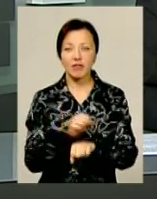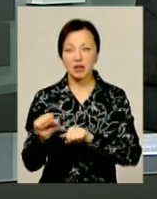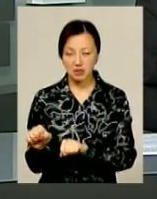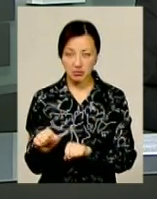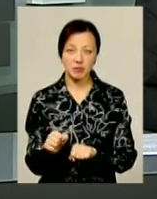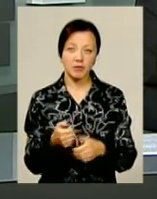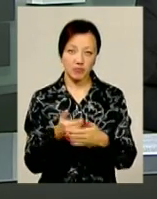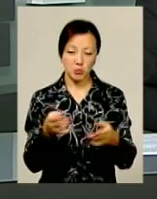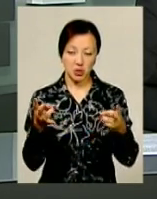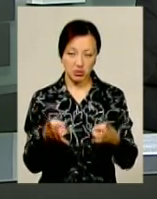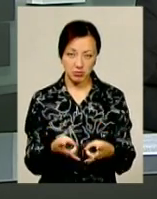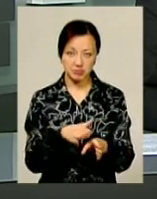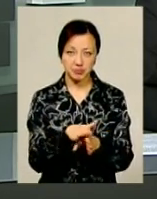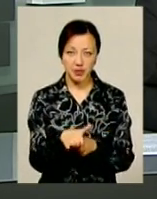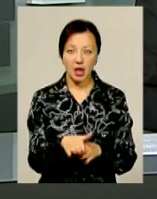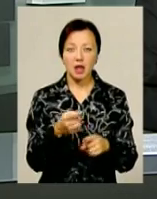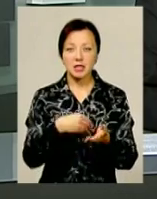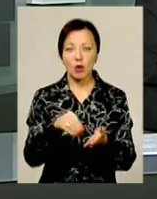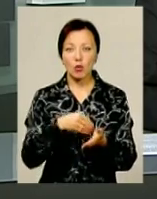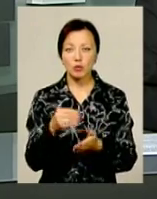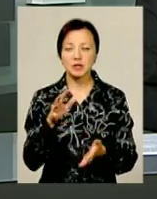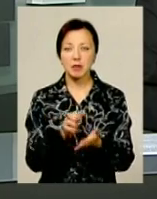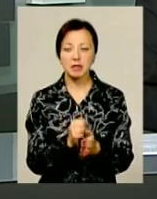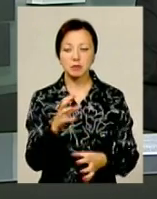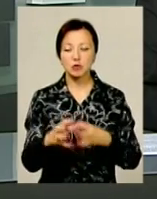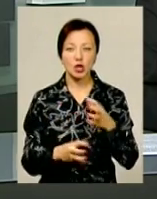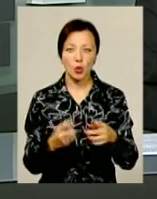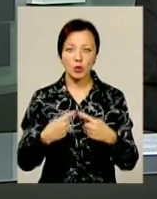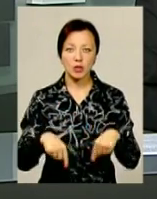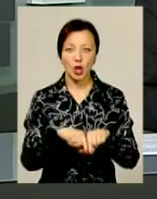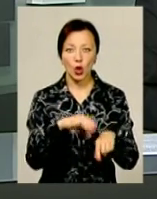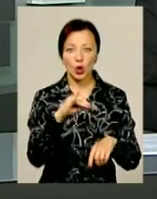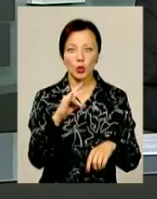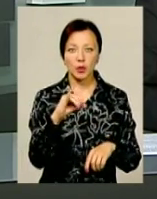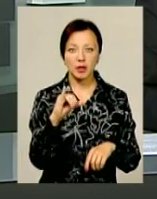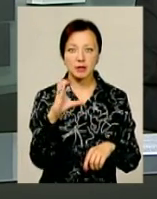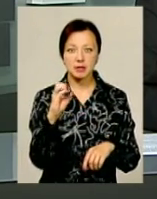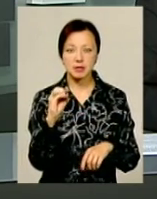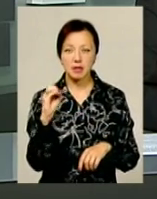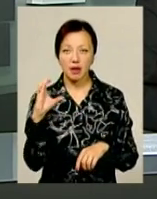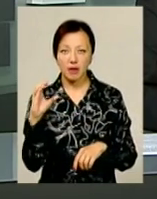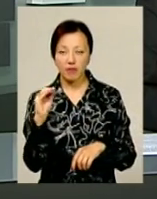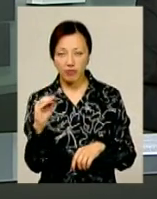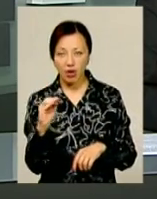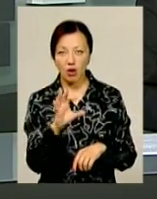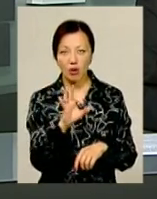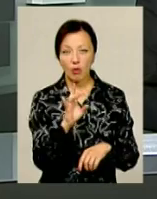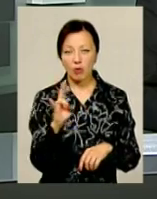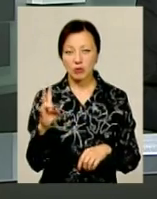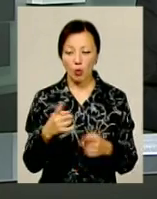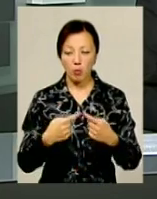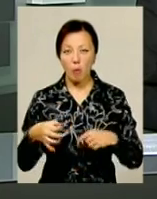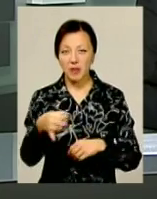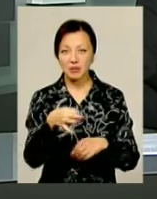співвідносна до потреби. Закупкою цього препарату займалися міжнародні організації, такі як ЮНІСЕФ та ПРООН. В обласному департаменті